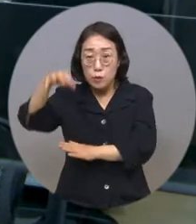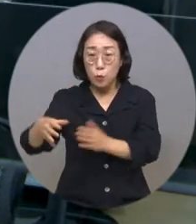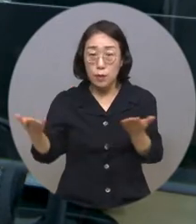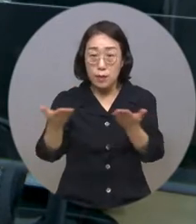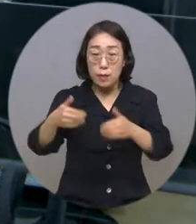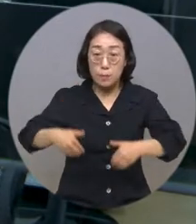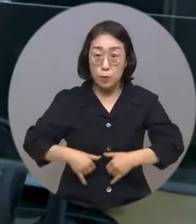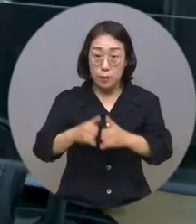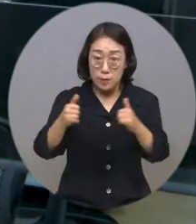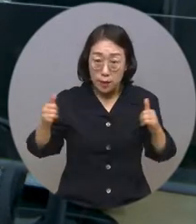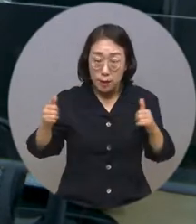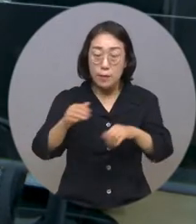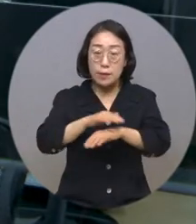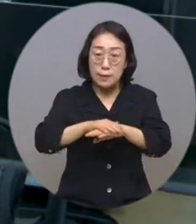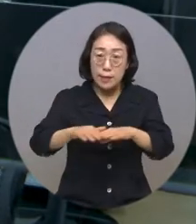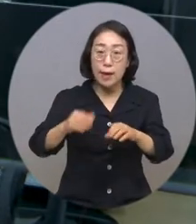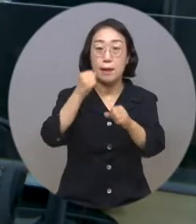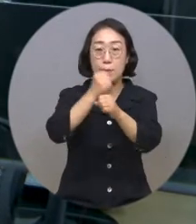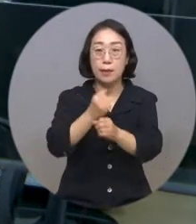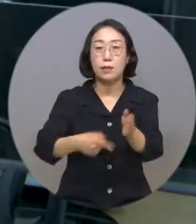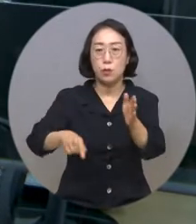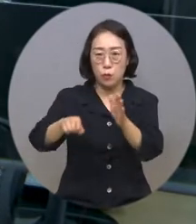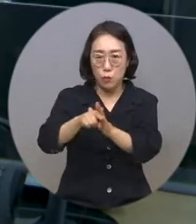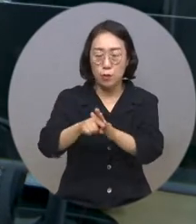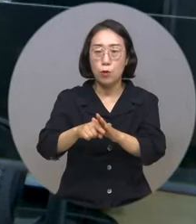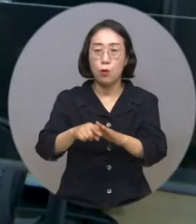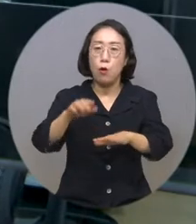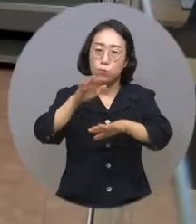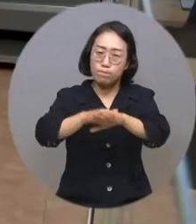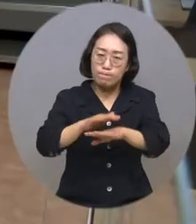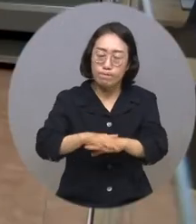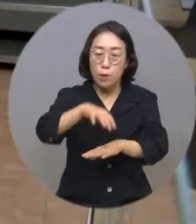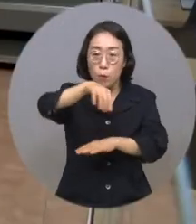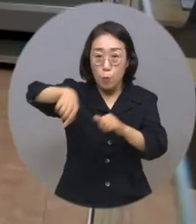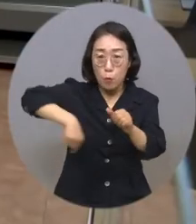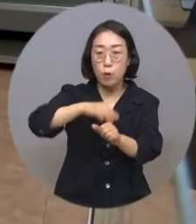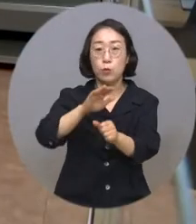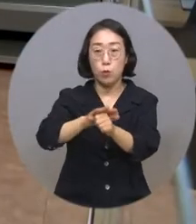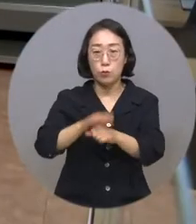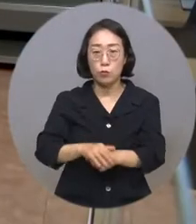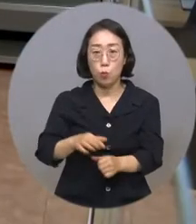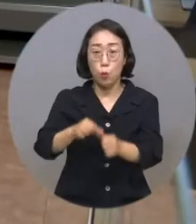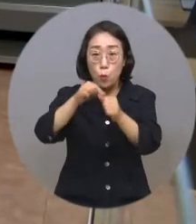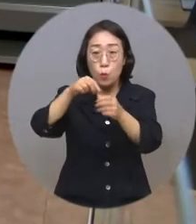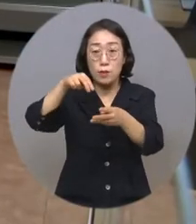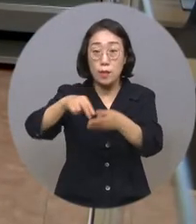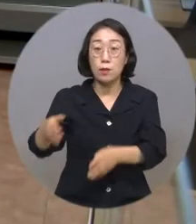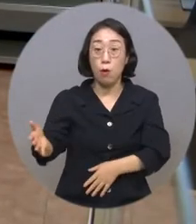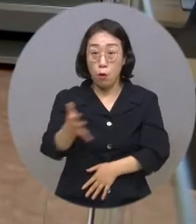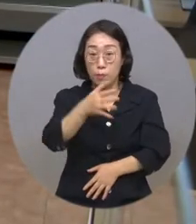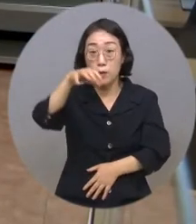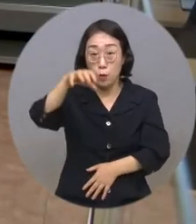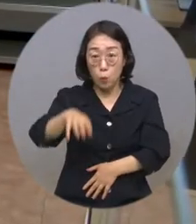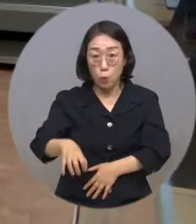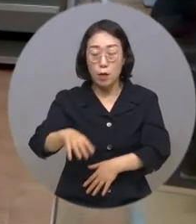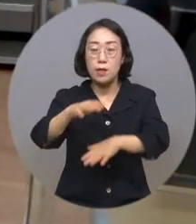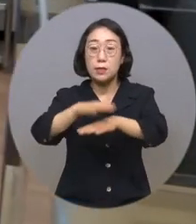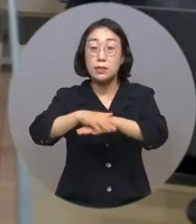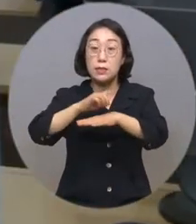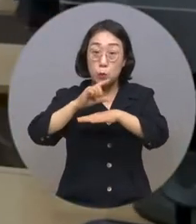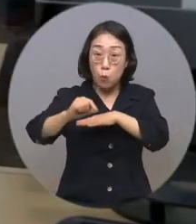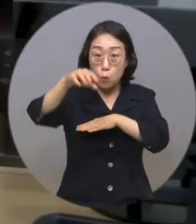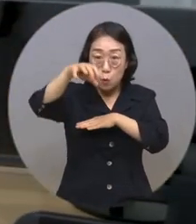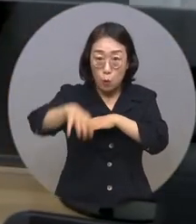활성화를 위해 농가 일자리 사업에 박차를 가하고 있으며 고용복지센터가 없는 농촌 지역에 지역 거점형